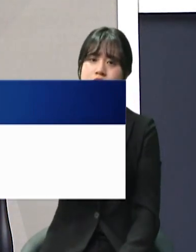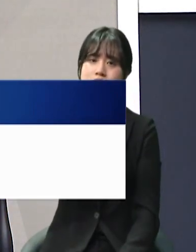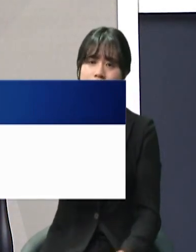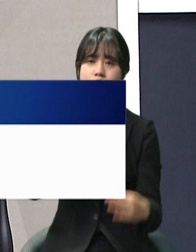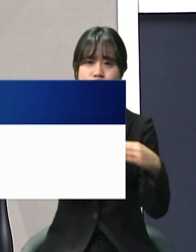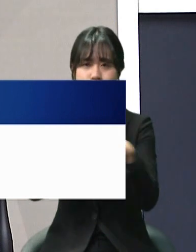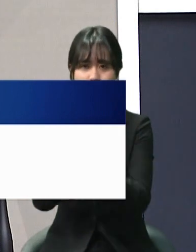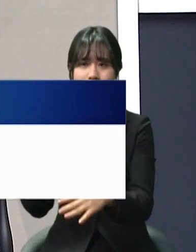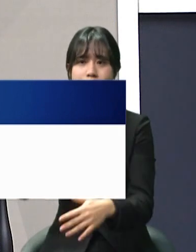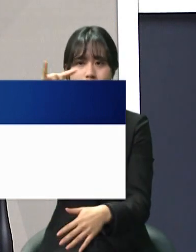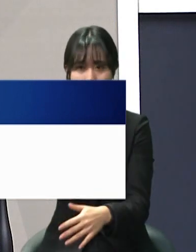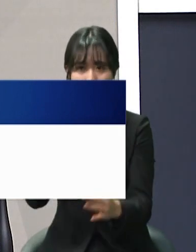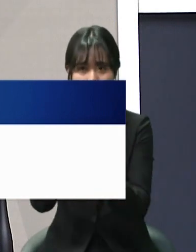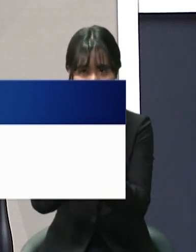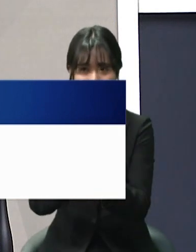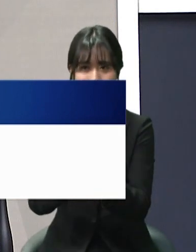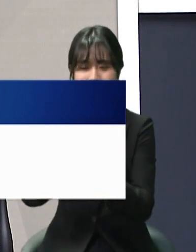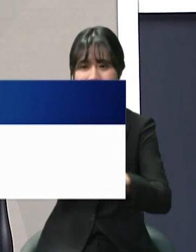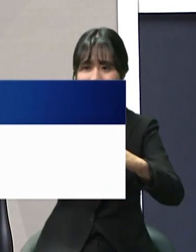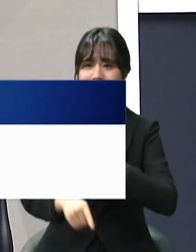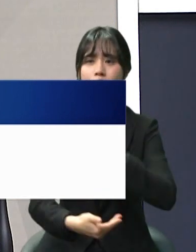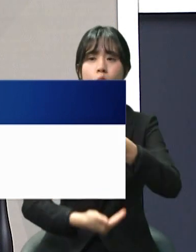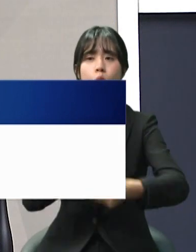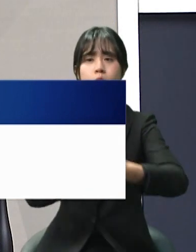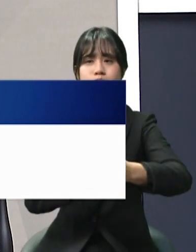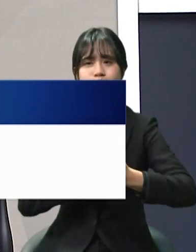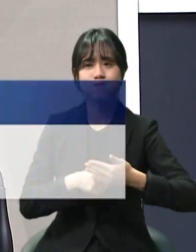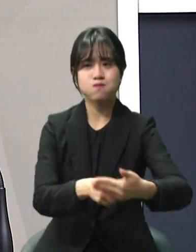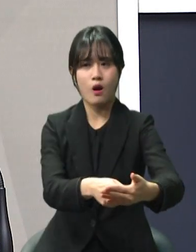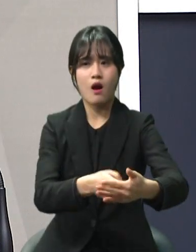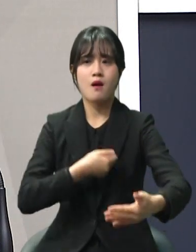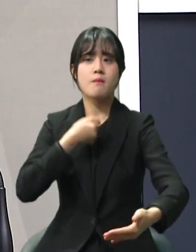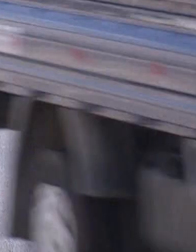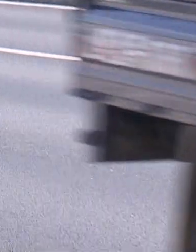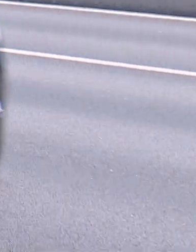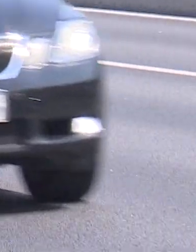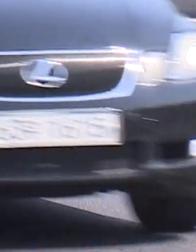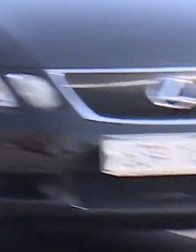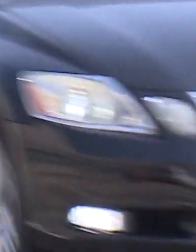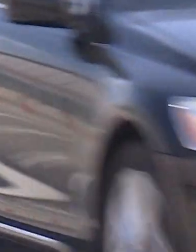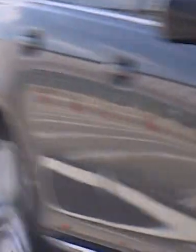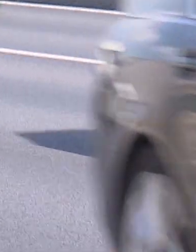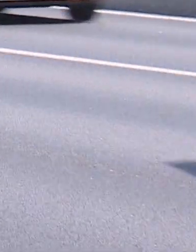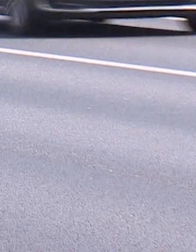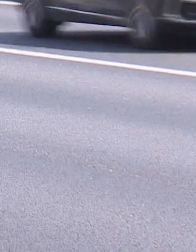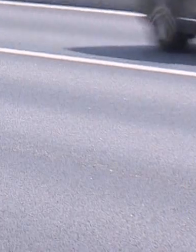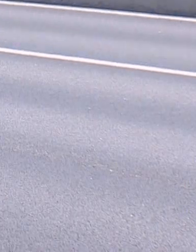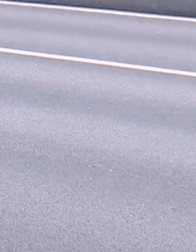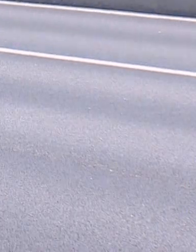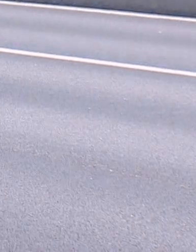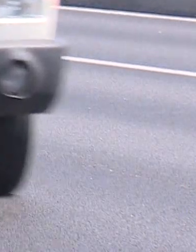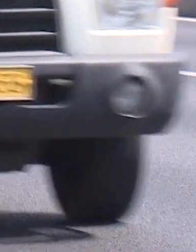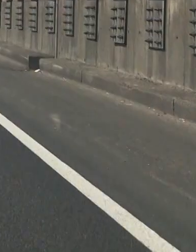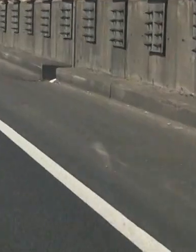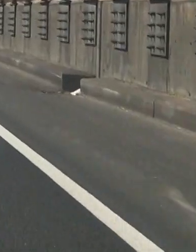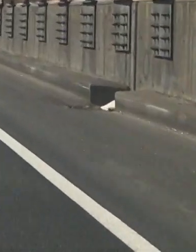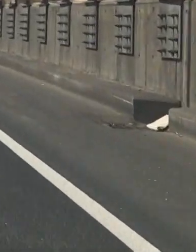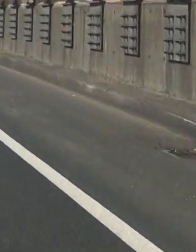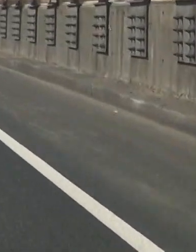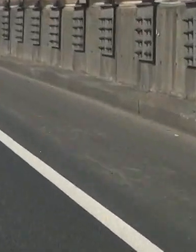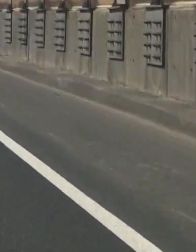김포까지 장수를 거쳐서 지하고속도로로 추진하는 것으로 확정을 지었습니다. 윤관석 후보는 이원복